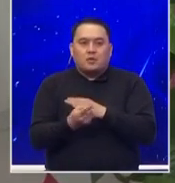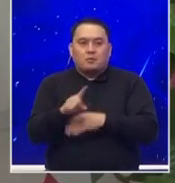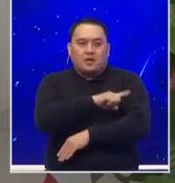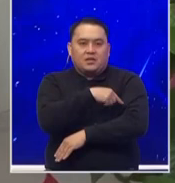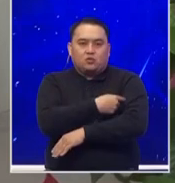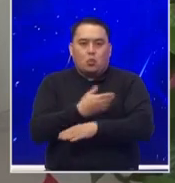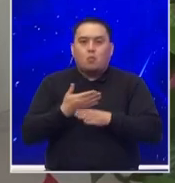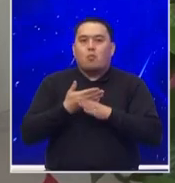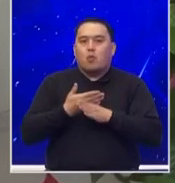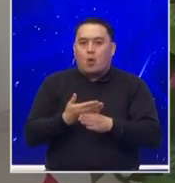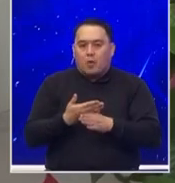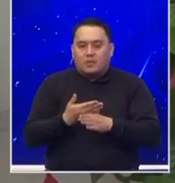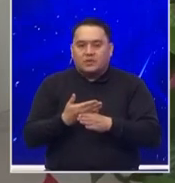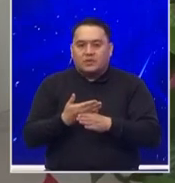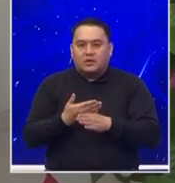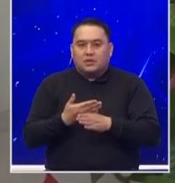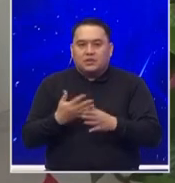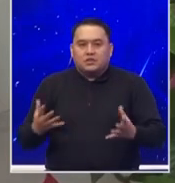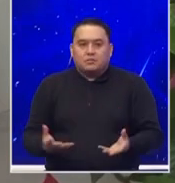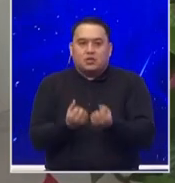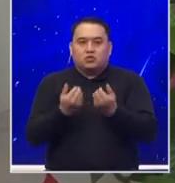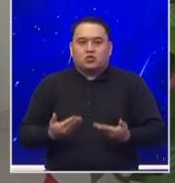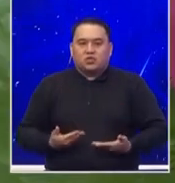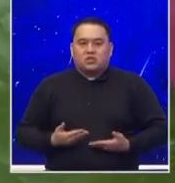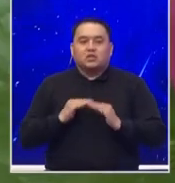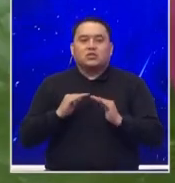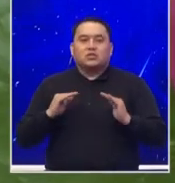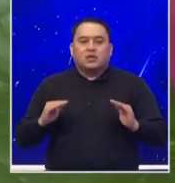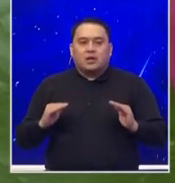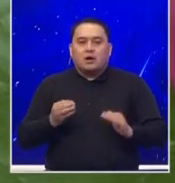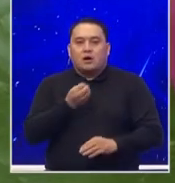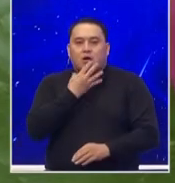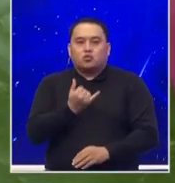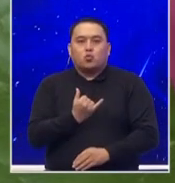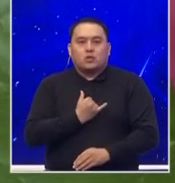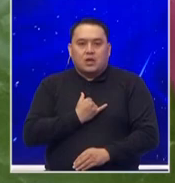медицинскую помощь, и тем самым спасет жизни наших малышей. Хорошо, что у нас